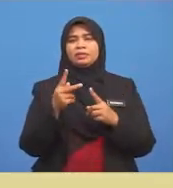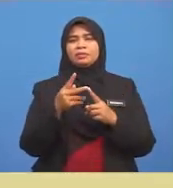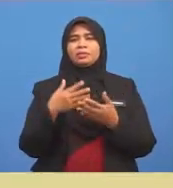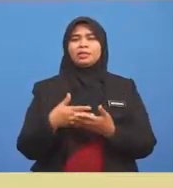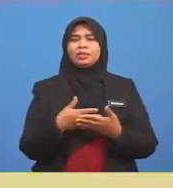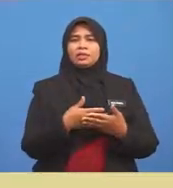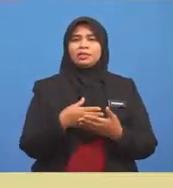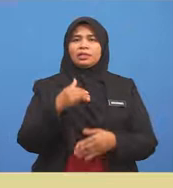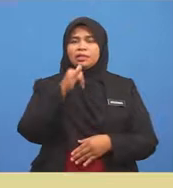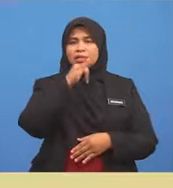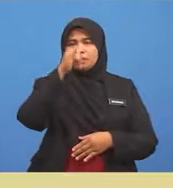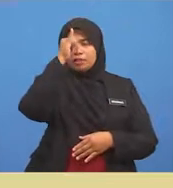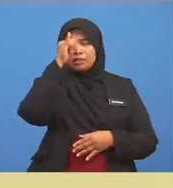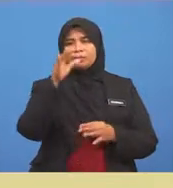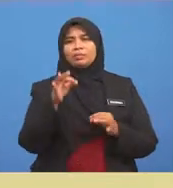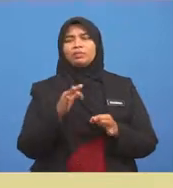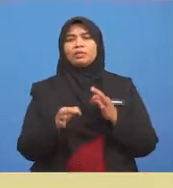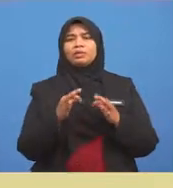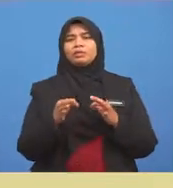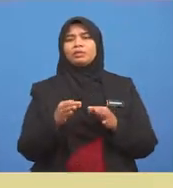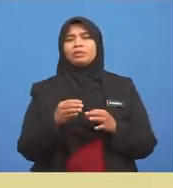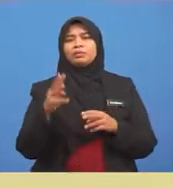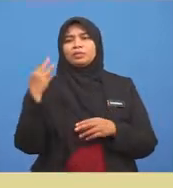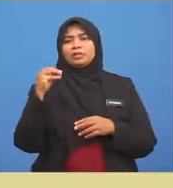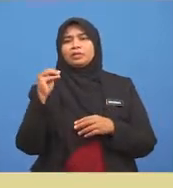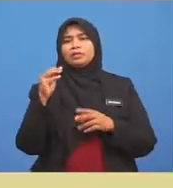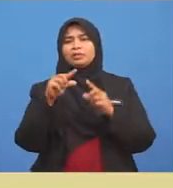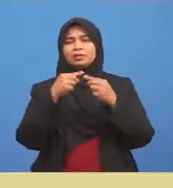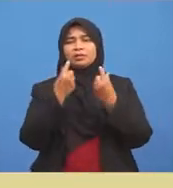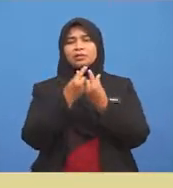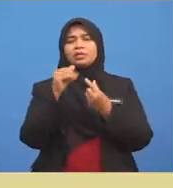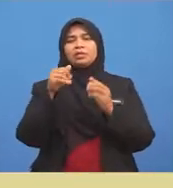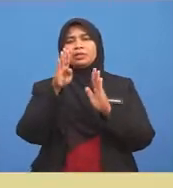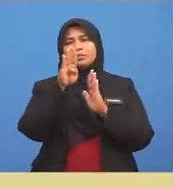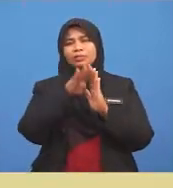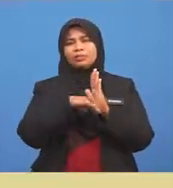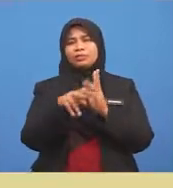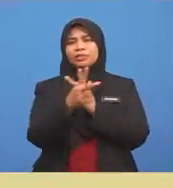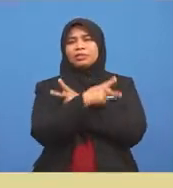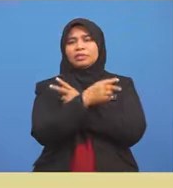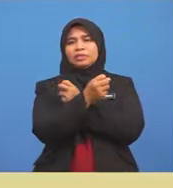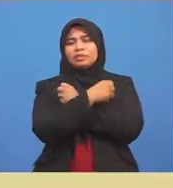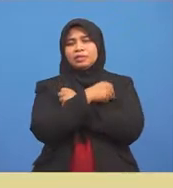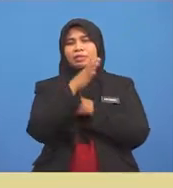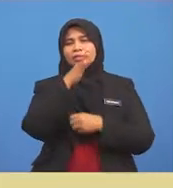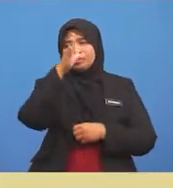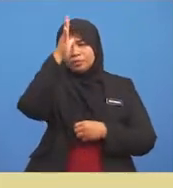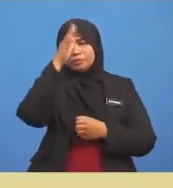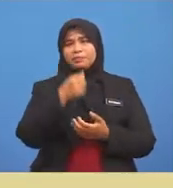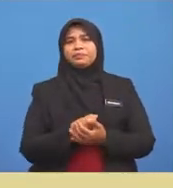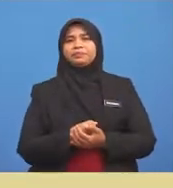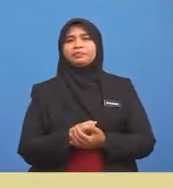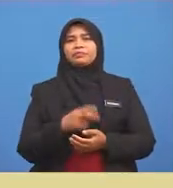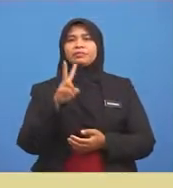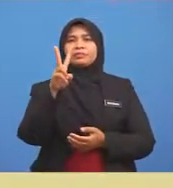anak yatim walaupun mereka golongan yang kekurangan kasih sayang ibu bapa. Yang